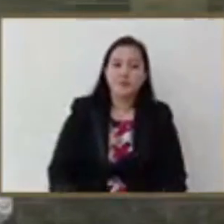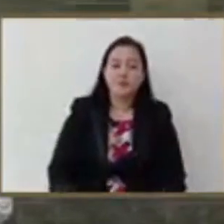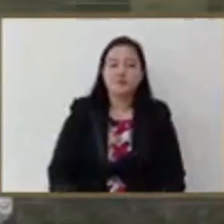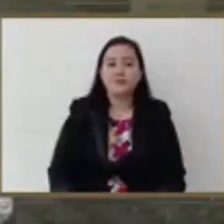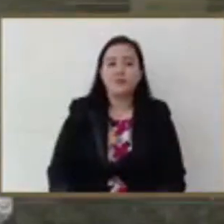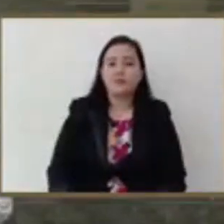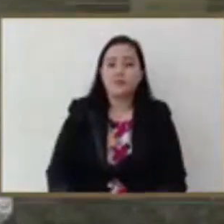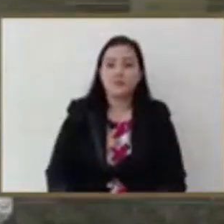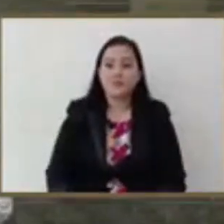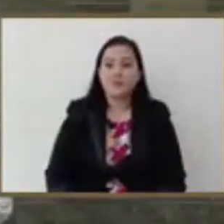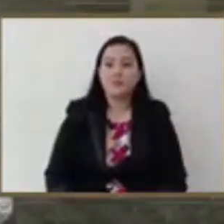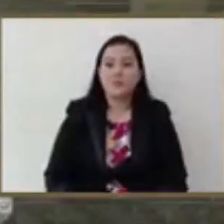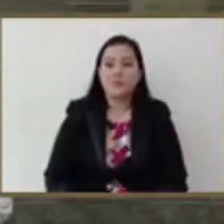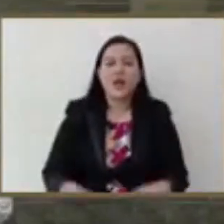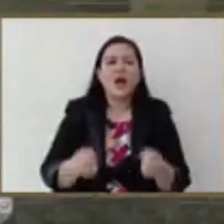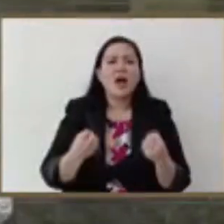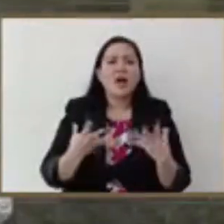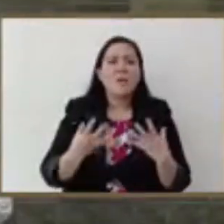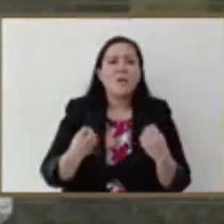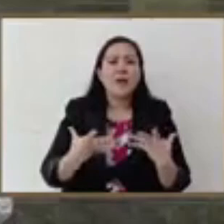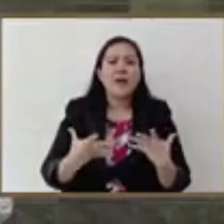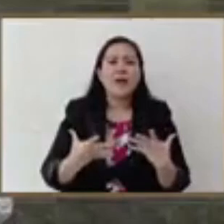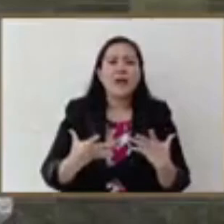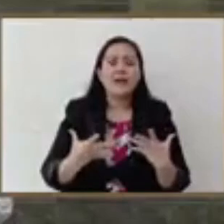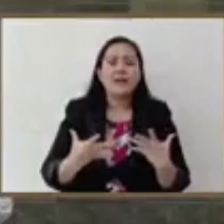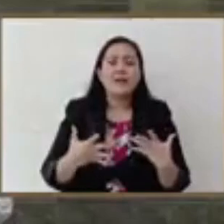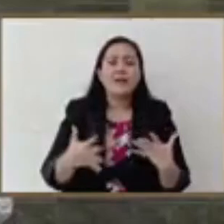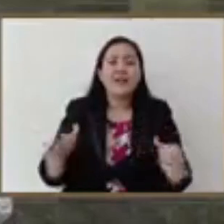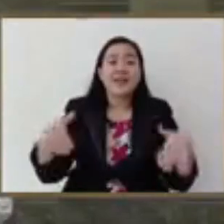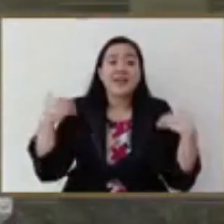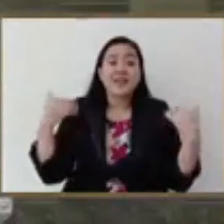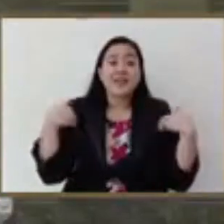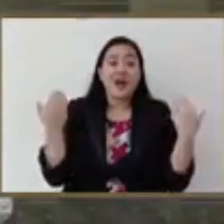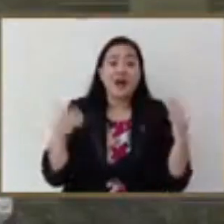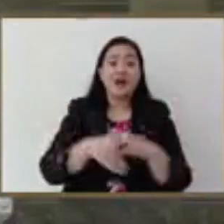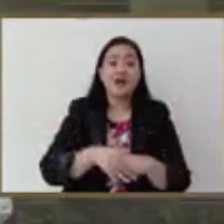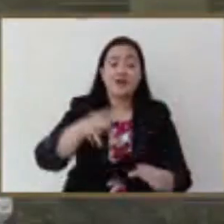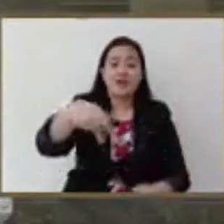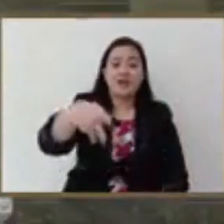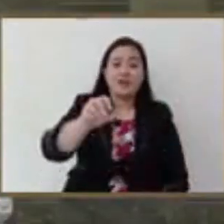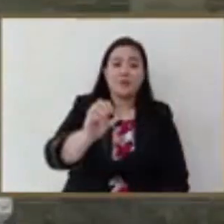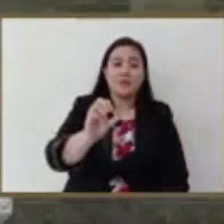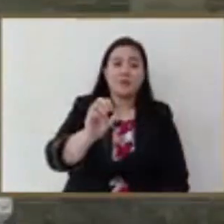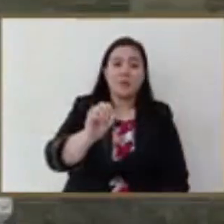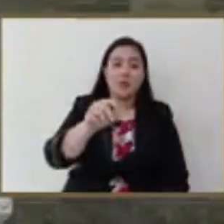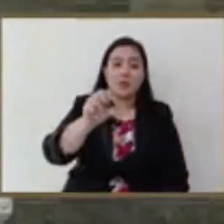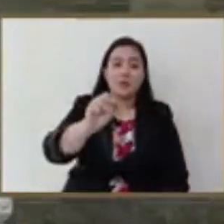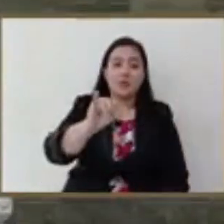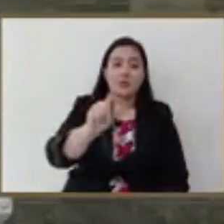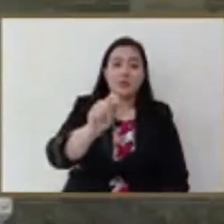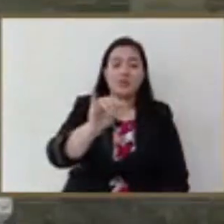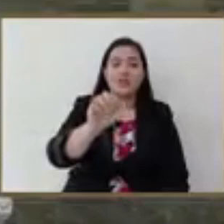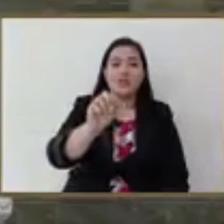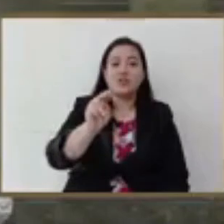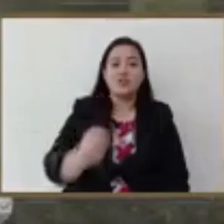mga totoy pa naman sa position. Pero pagka magkipag-usap sa mga mas nakakatanda sa kanya, nawawala na ho